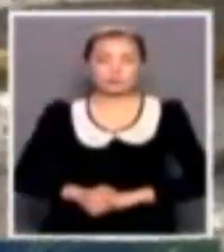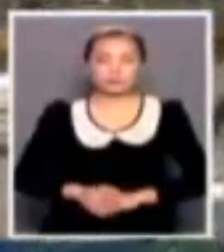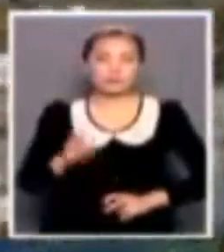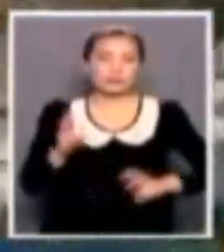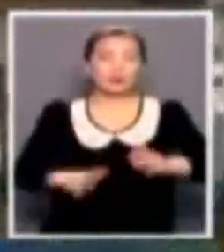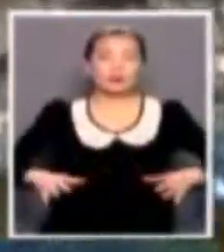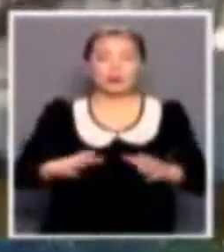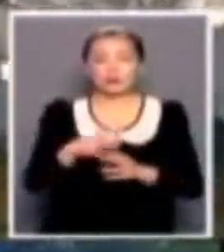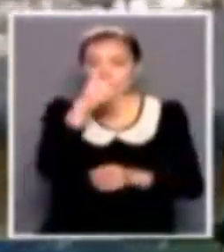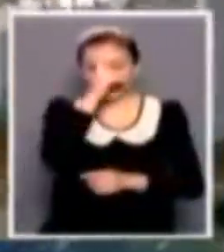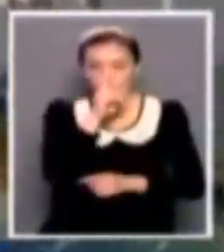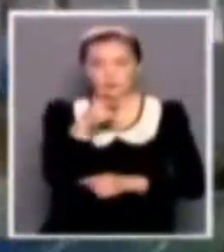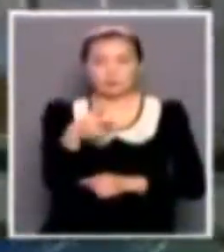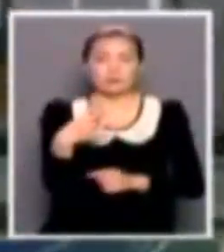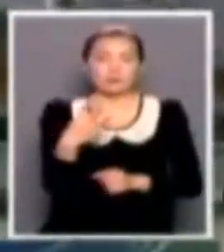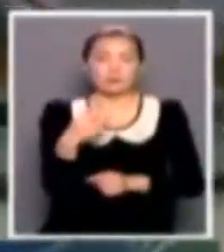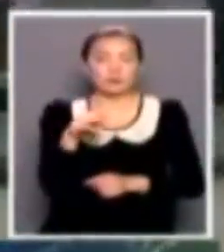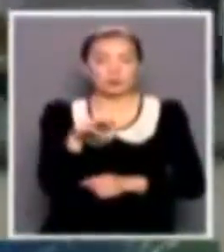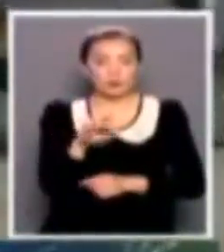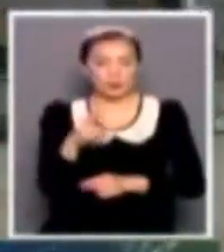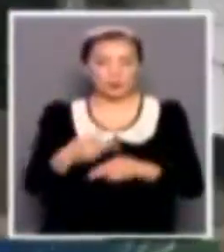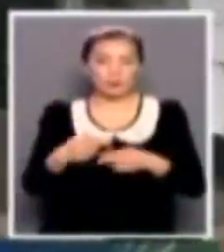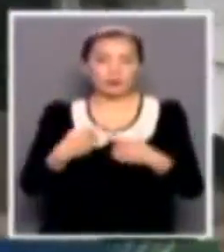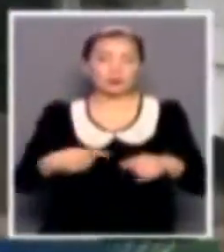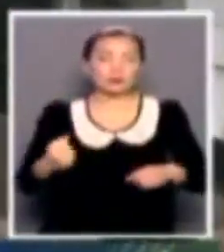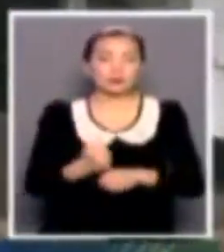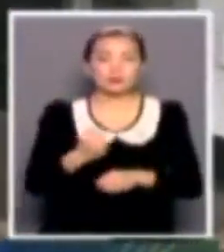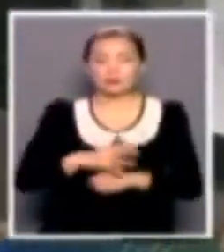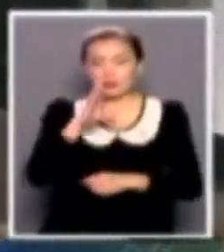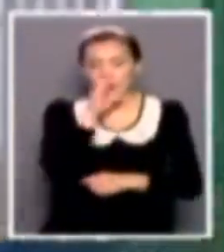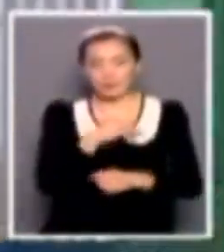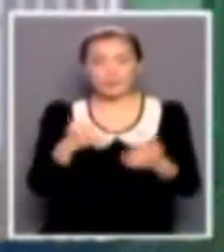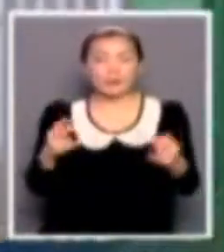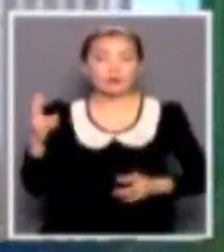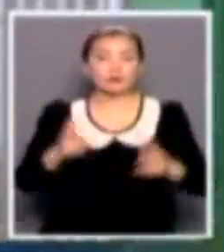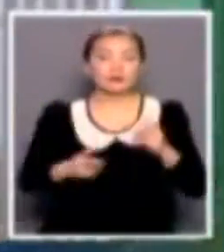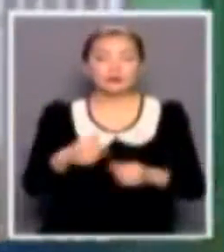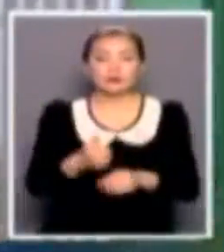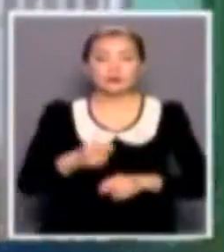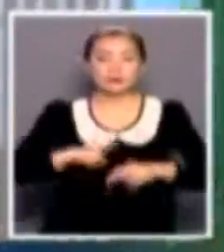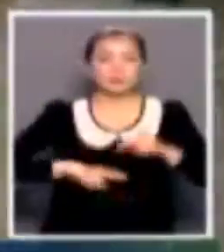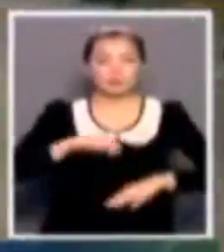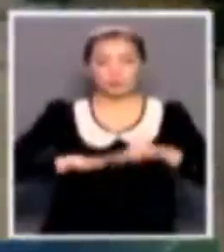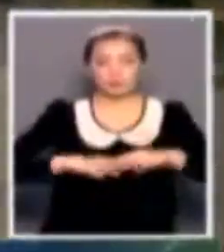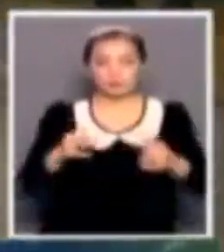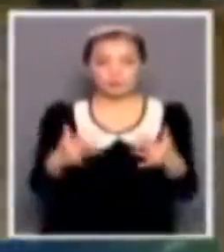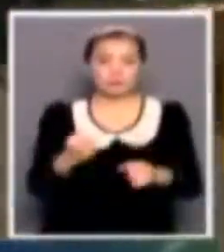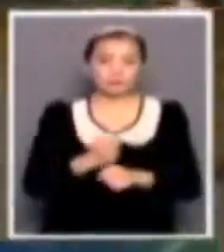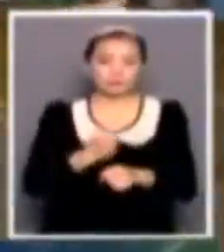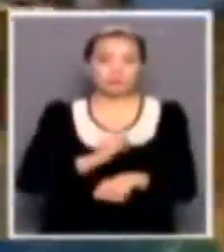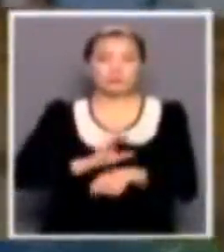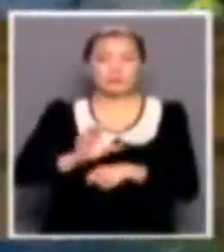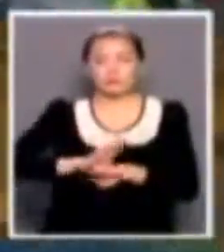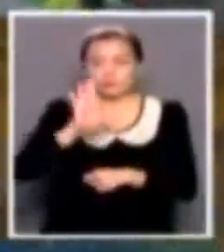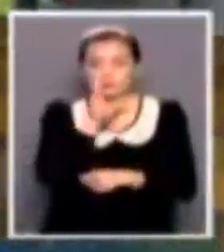Өндіріс орнында бір айда 2000 тоннаға дейін темірден түрлі бұйымдар жасалады. Қазір зауыт негізіне құрылыс саласына қажетті өнімдерді